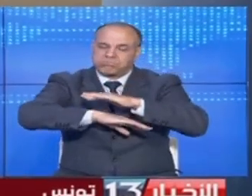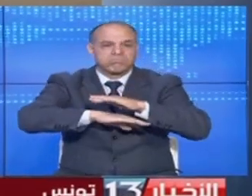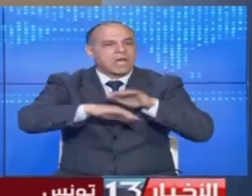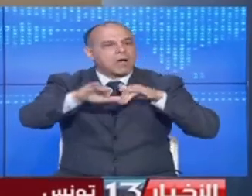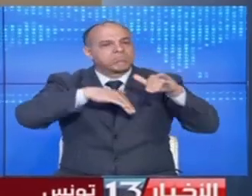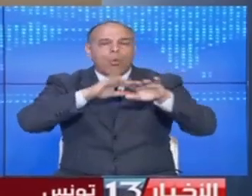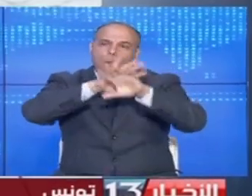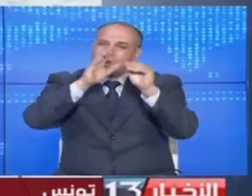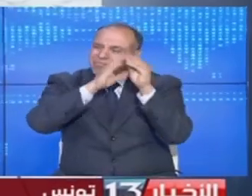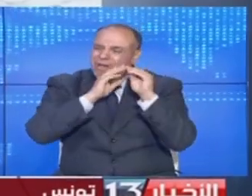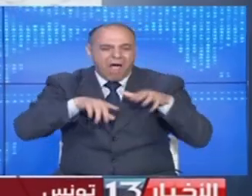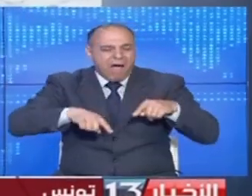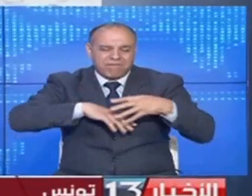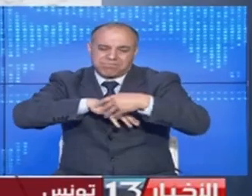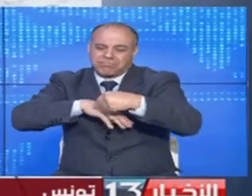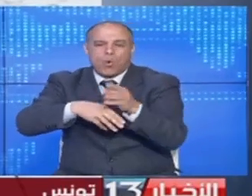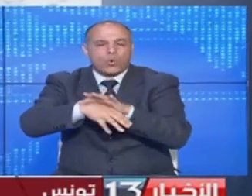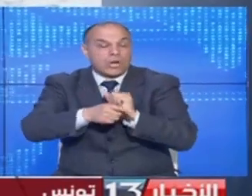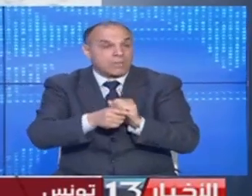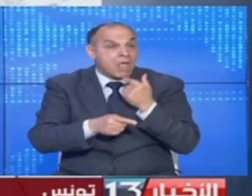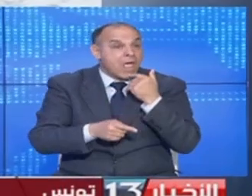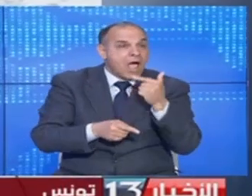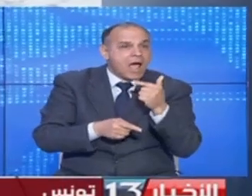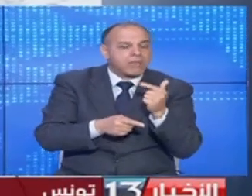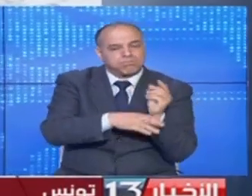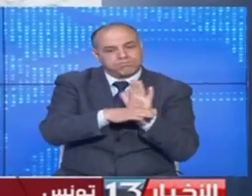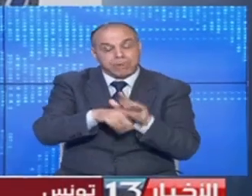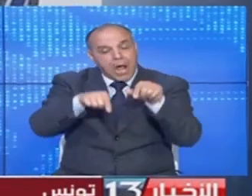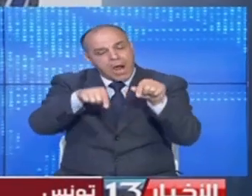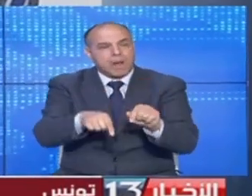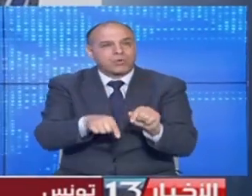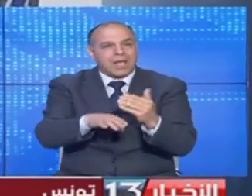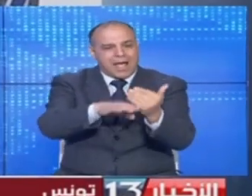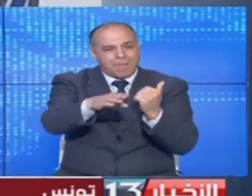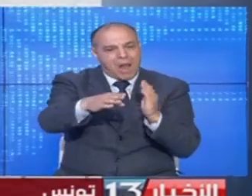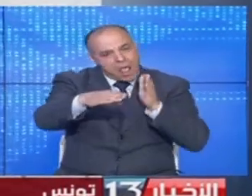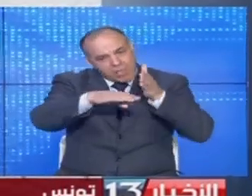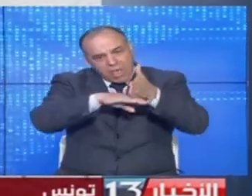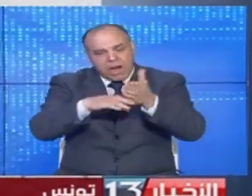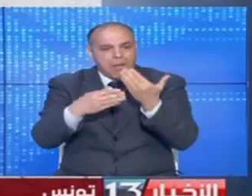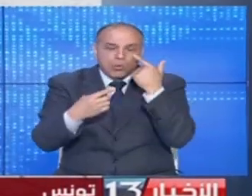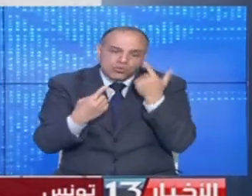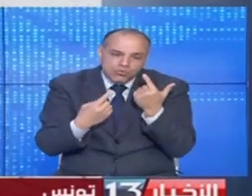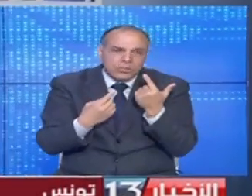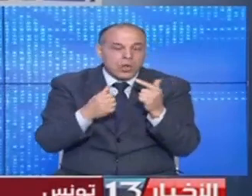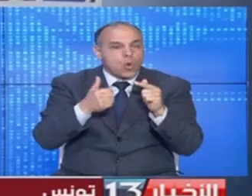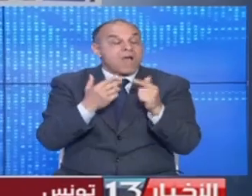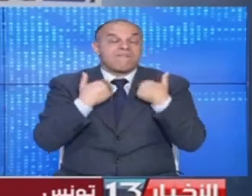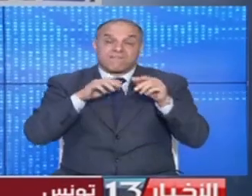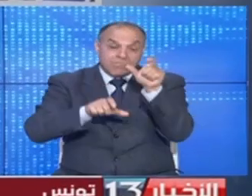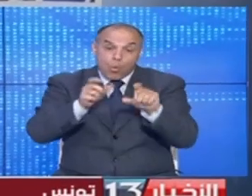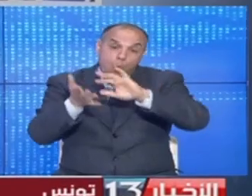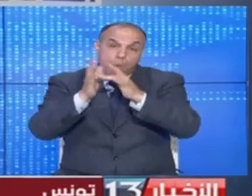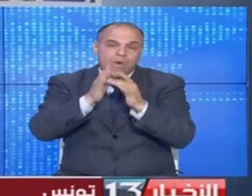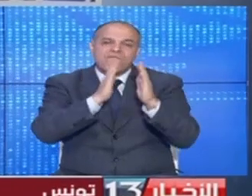قيل من العدوى بفيروس كورونا اجراءات وقائيه ضروريه قبل دخول البيت الحجر الصحي بالنسبه